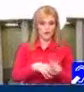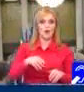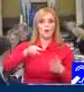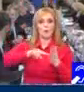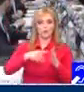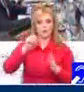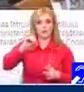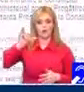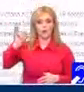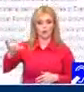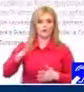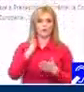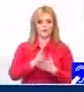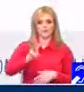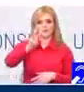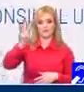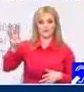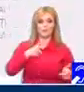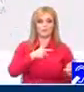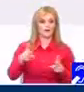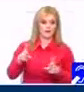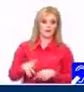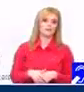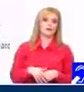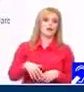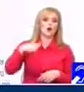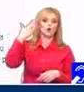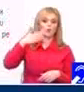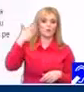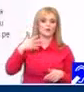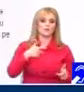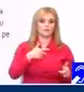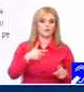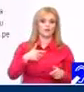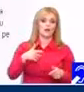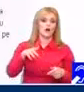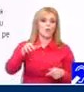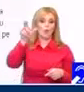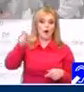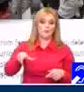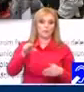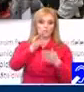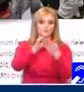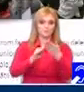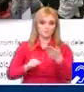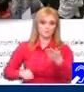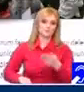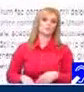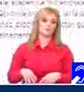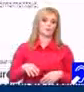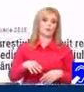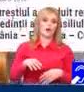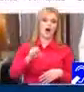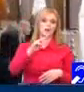www.romania2019.eu este site-ul de pregătire a președinției Consiliului Uniunii Europene. Cetățenii pot completa un chestionar cu privire la agenda acestui